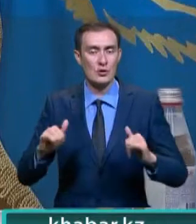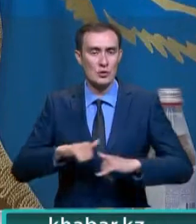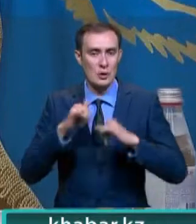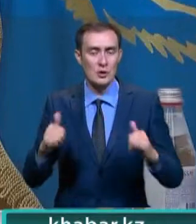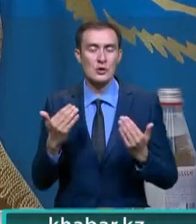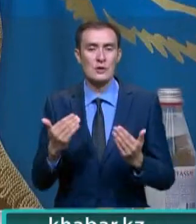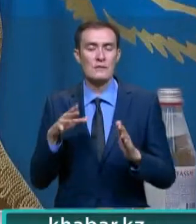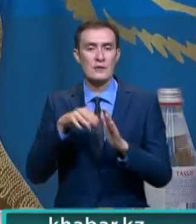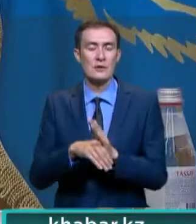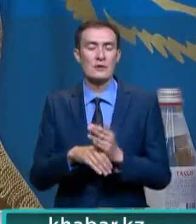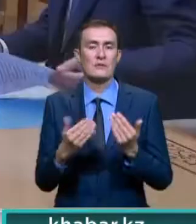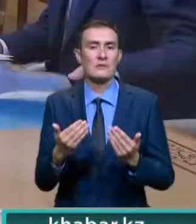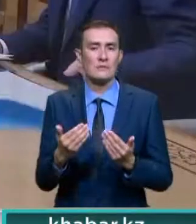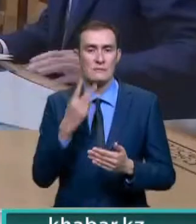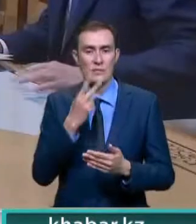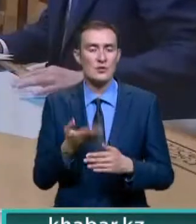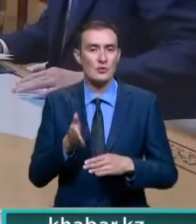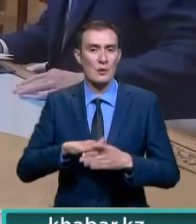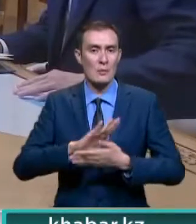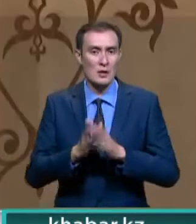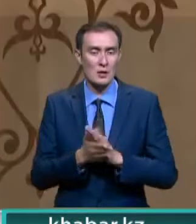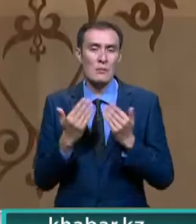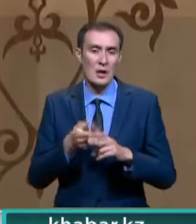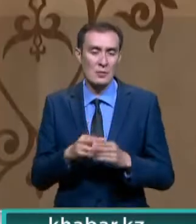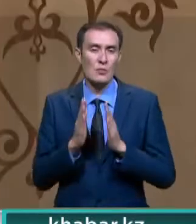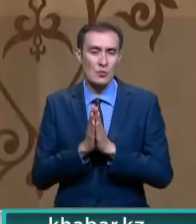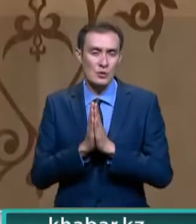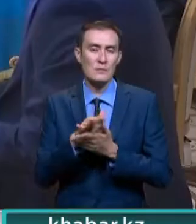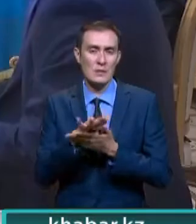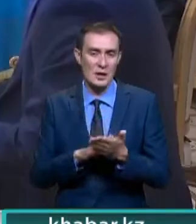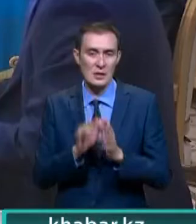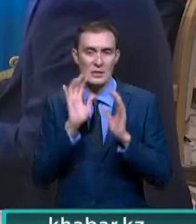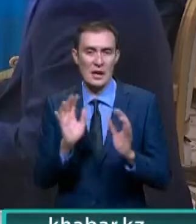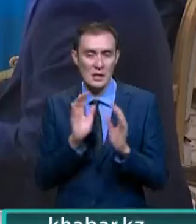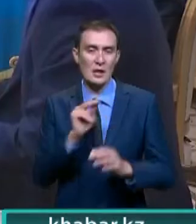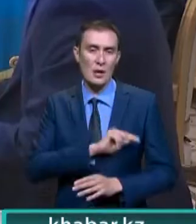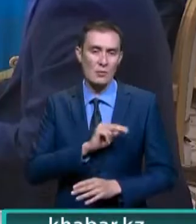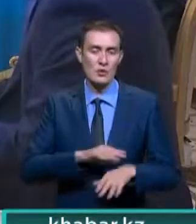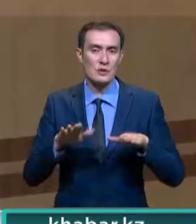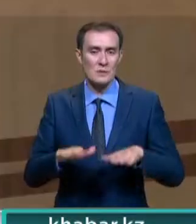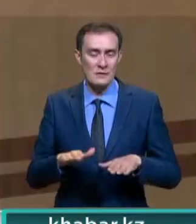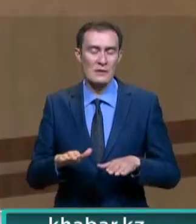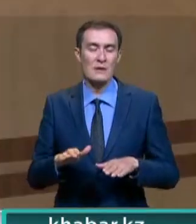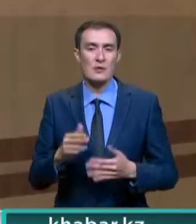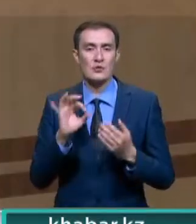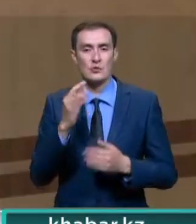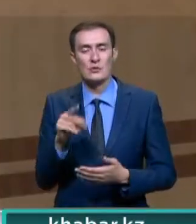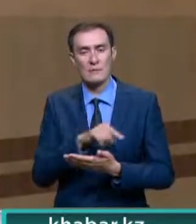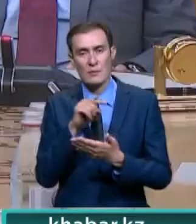пандемия, тяжелое положение, просим поддержать дальше, рабочие места сохранить, помочь социальными